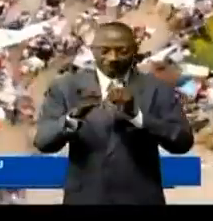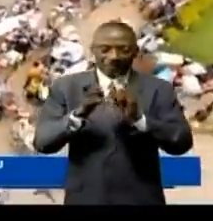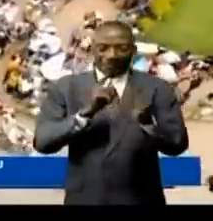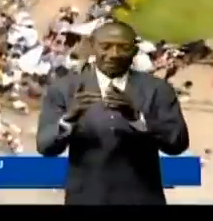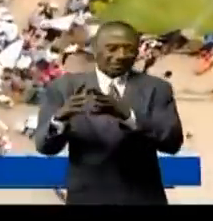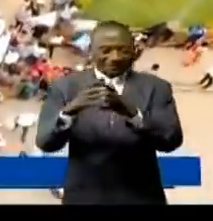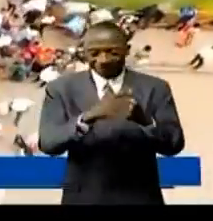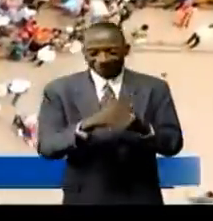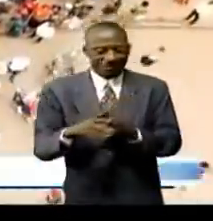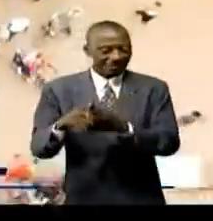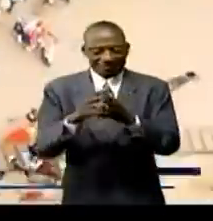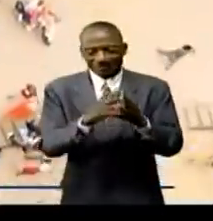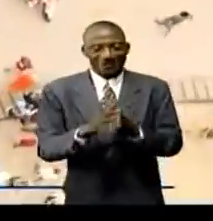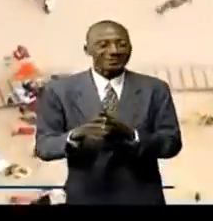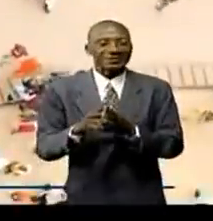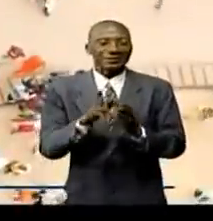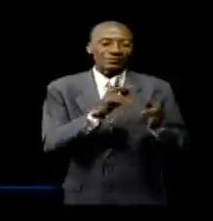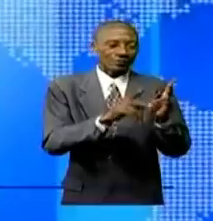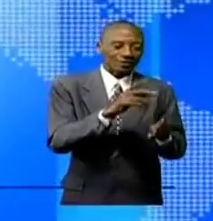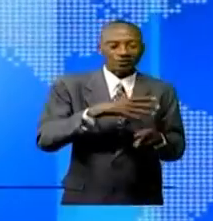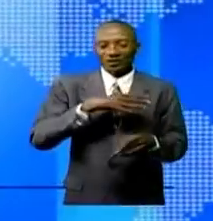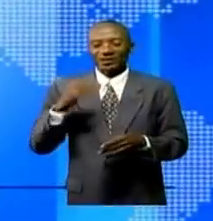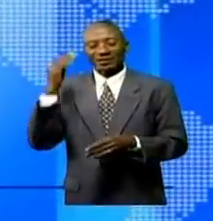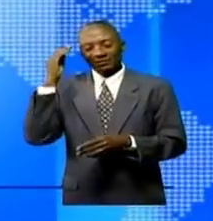François Rubota et la population de Bukavu.